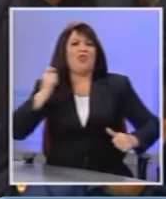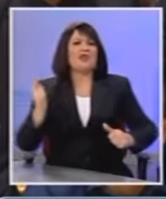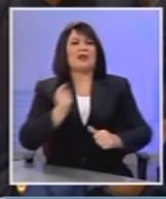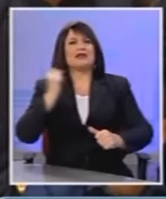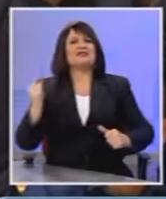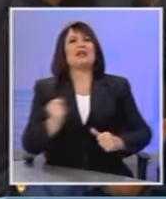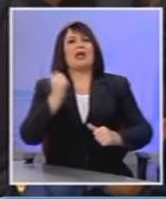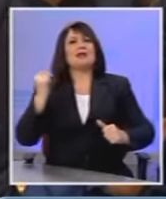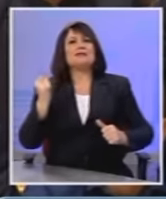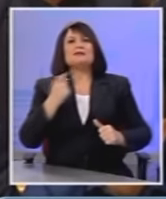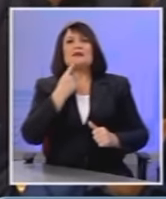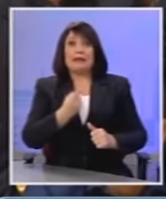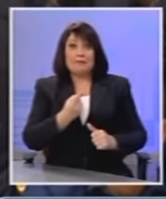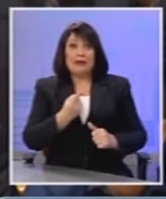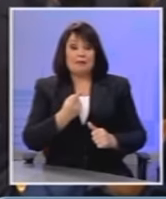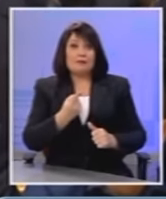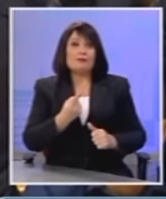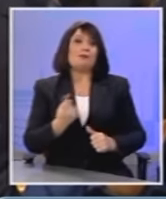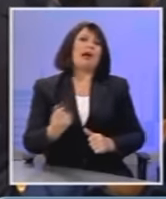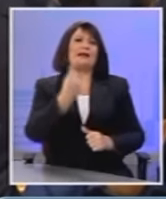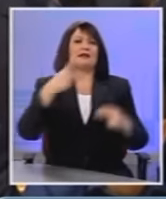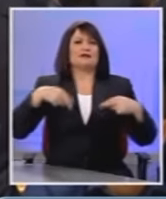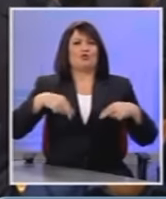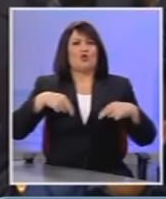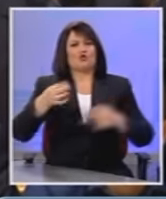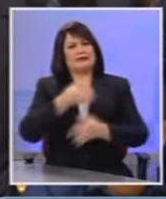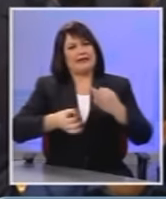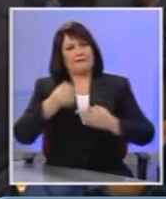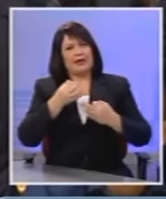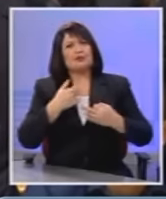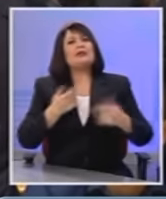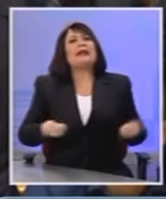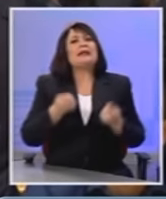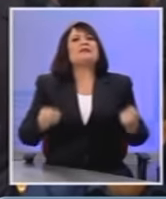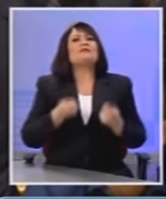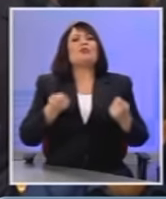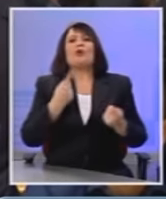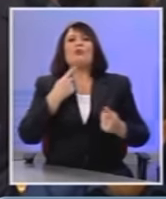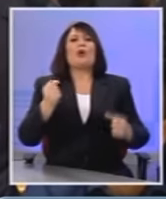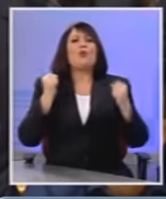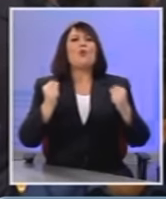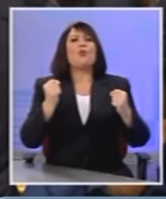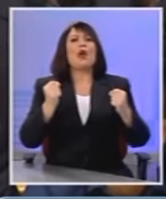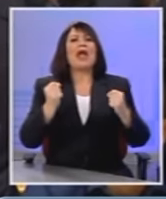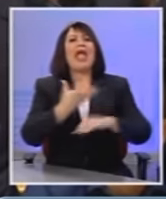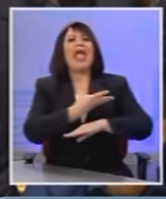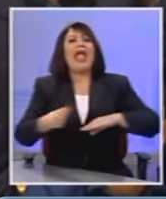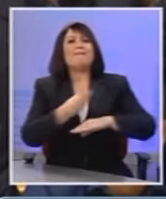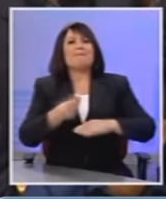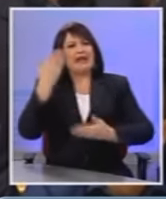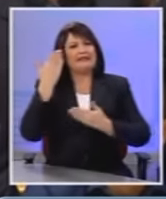άλλων χαρακτηριστικά ανέφερε ένας εκ των υπουργών ότι χρησιμοποιούμε το σύνθημα «Αίμα, τιμή, Χρυσή